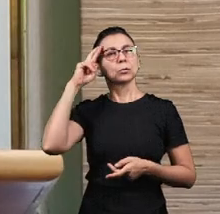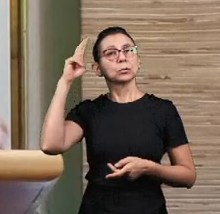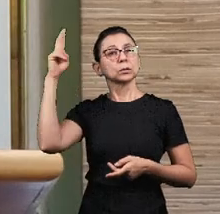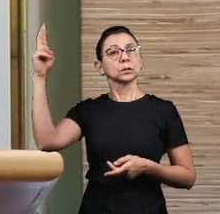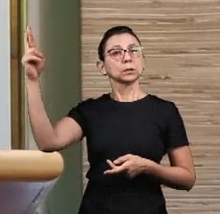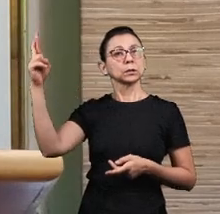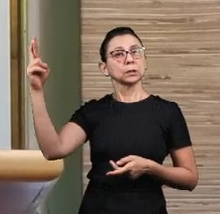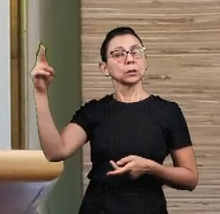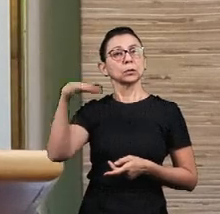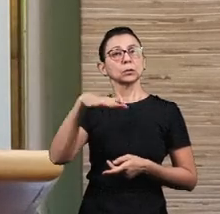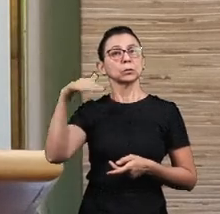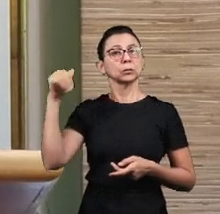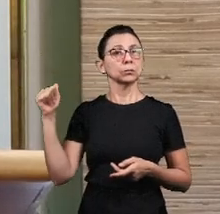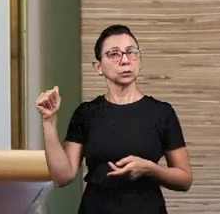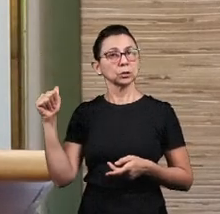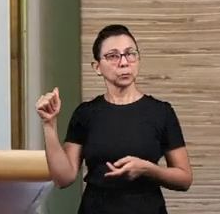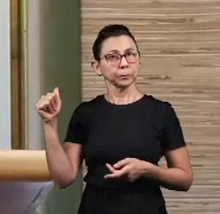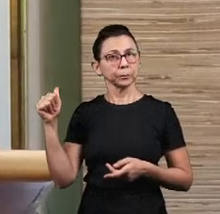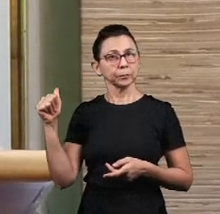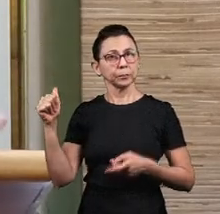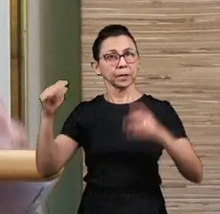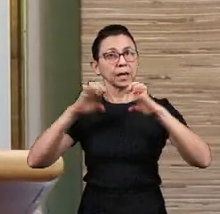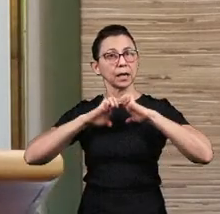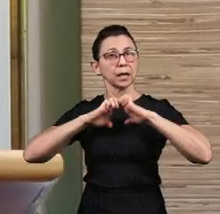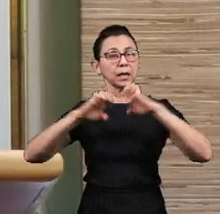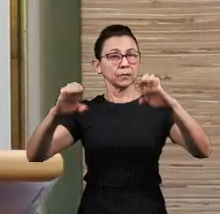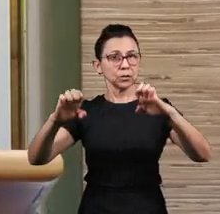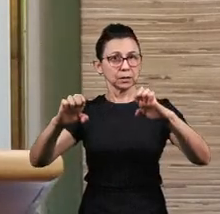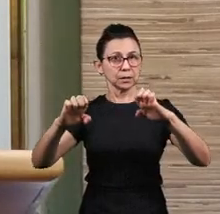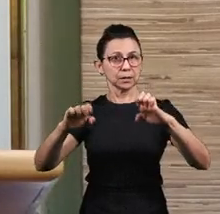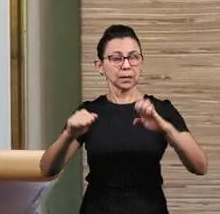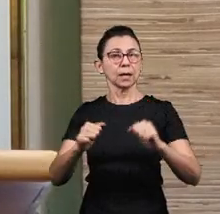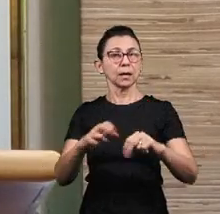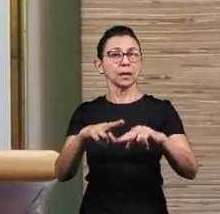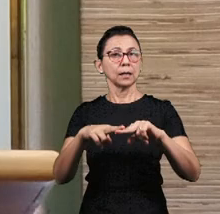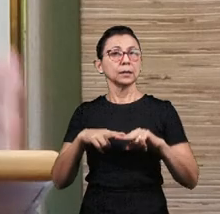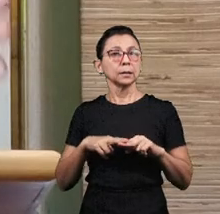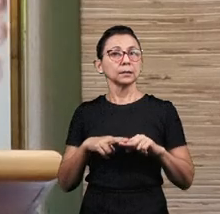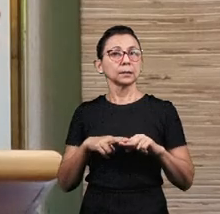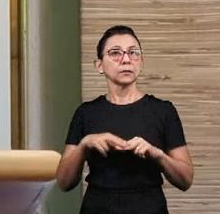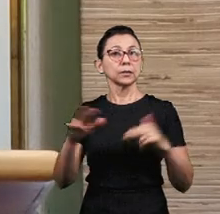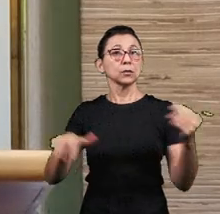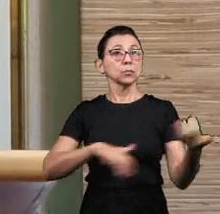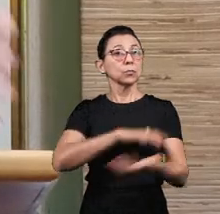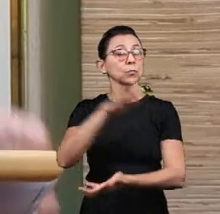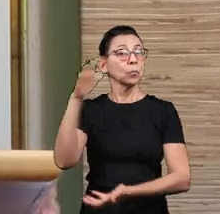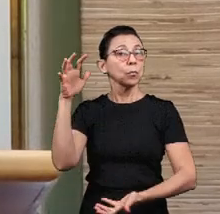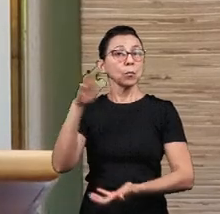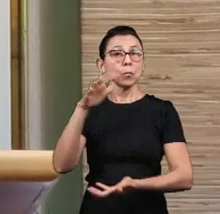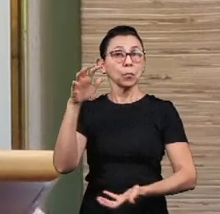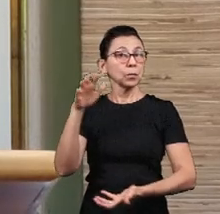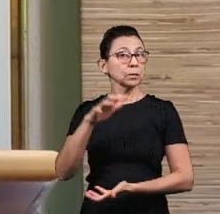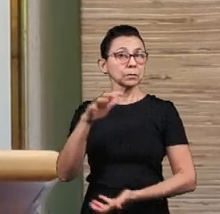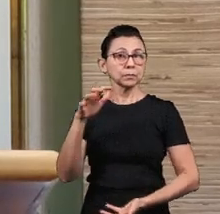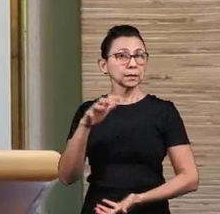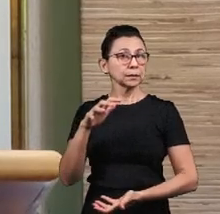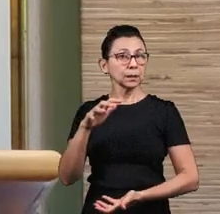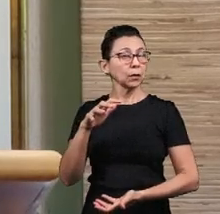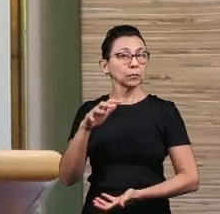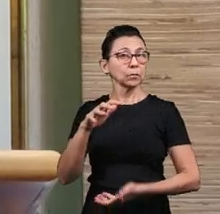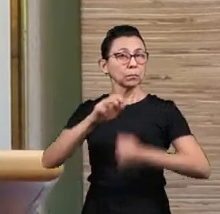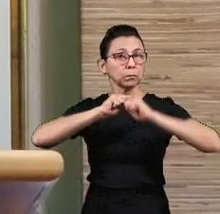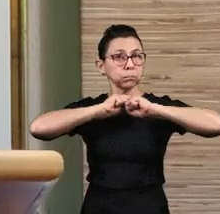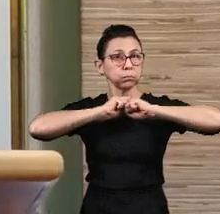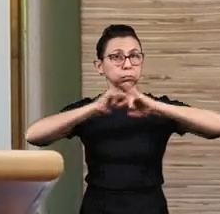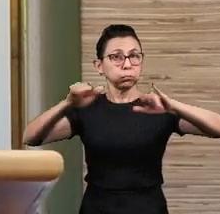été une grande porte, une porte que personne jusqu'à aujourd'hui a pu ouvrir. Mais Dieu a ouvert les portes